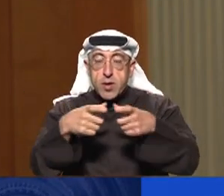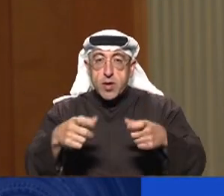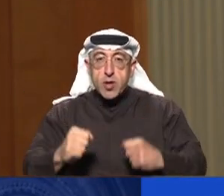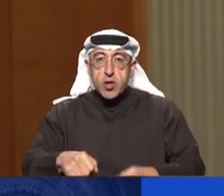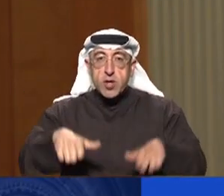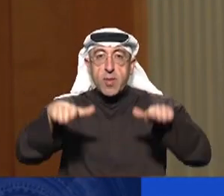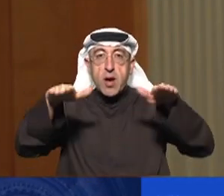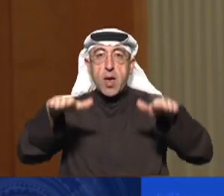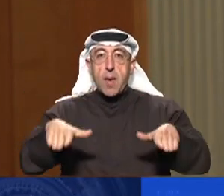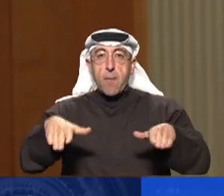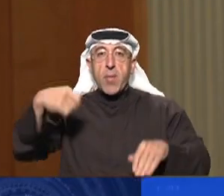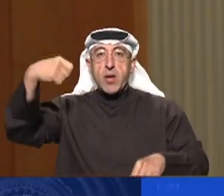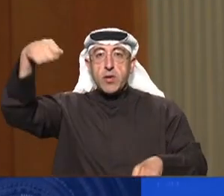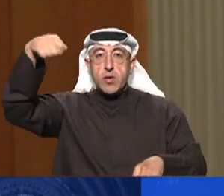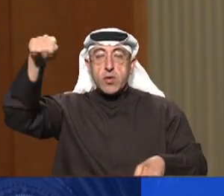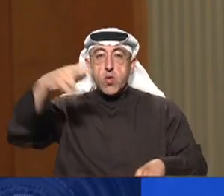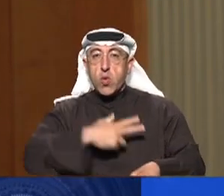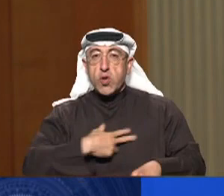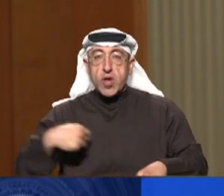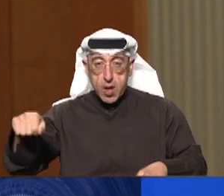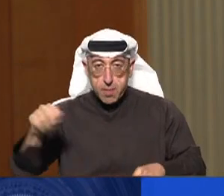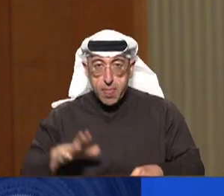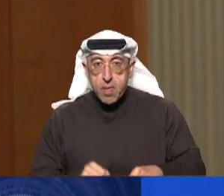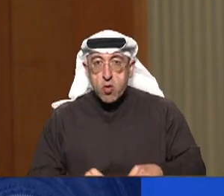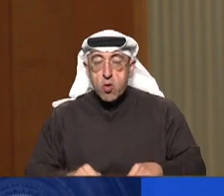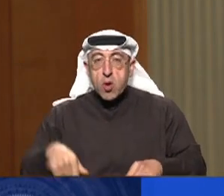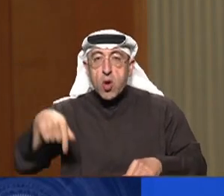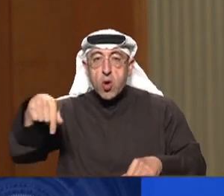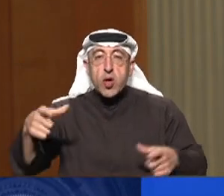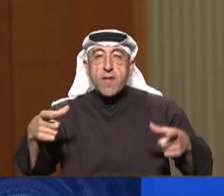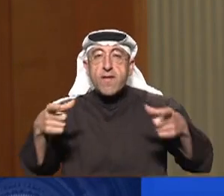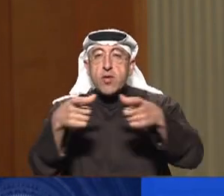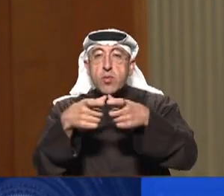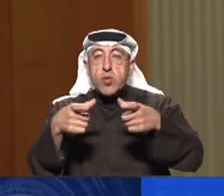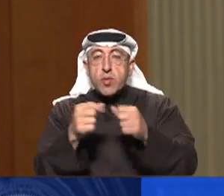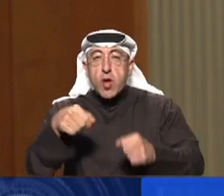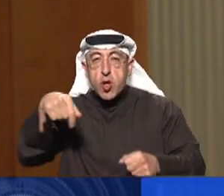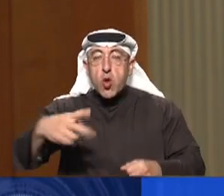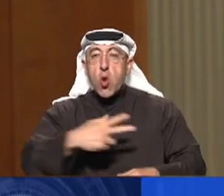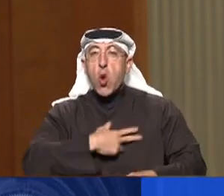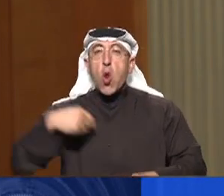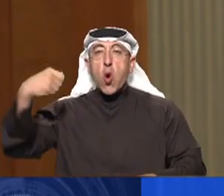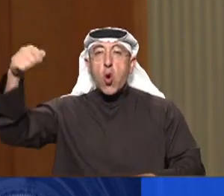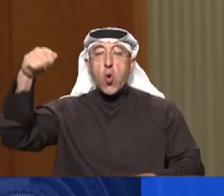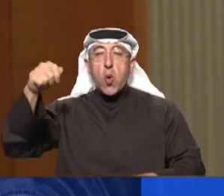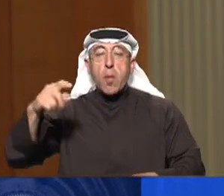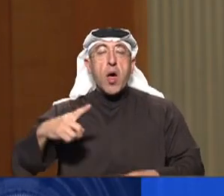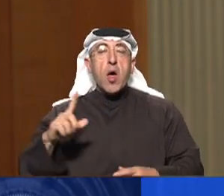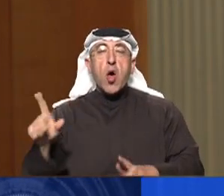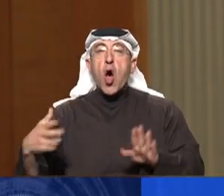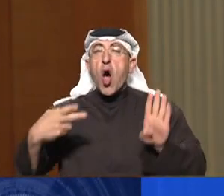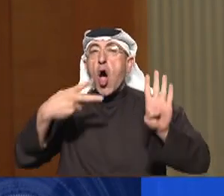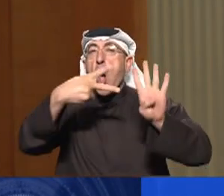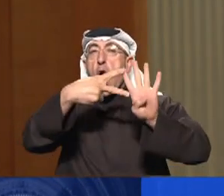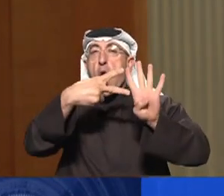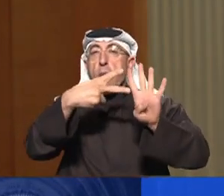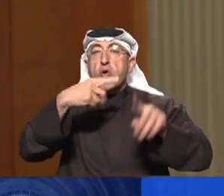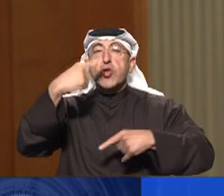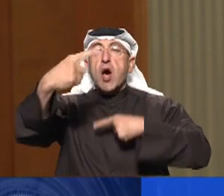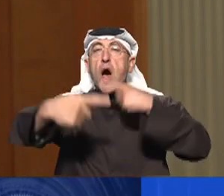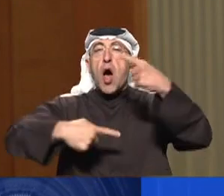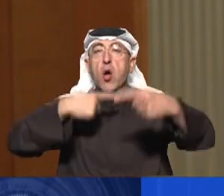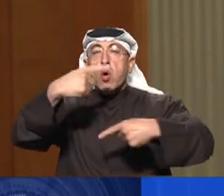على العمل والمبادرة في هذا الموضوع. نحن الآن في الحكومة على تواجد على مدار الـ 24 ساعة